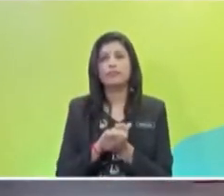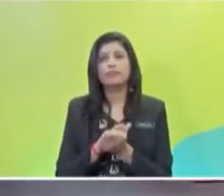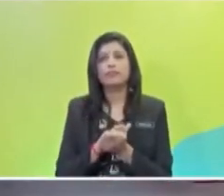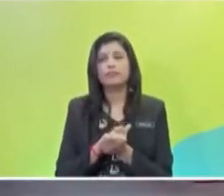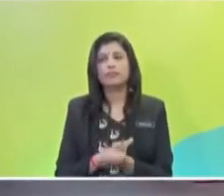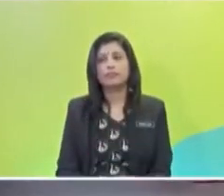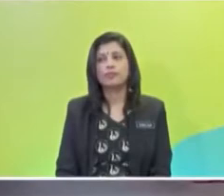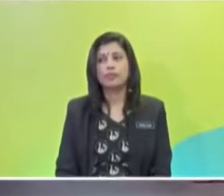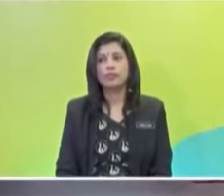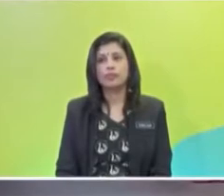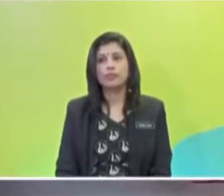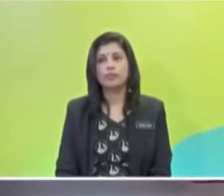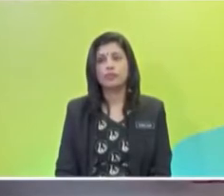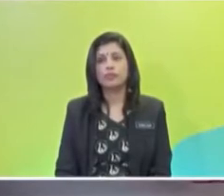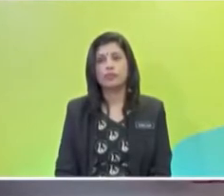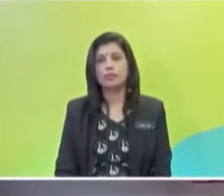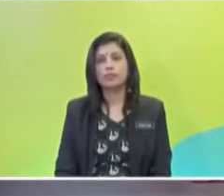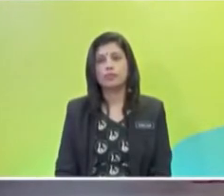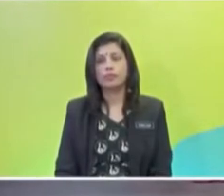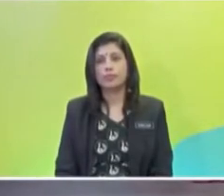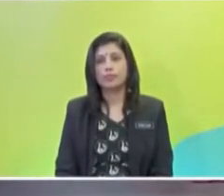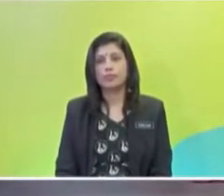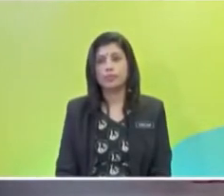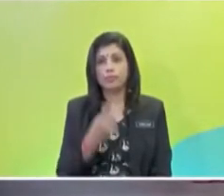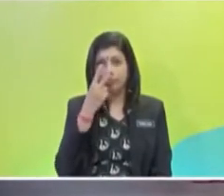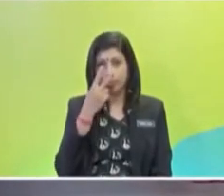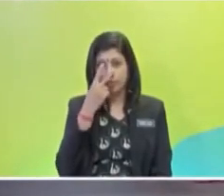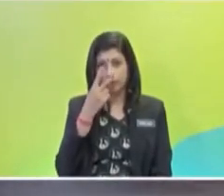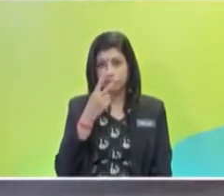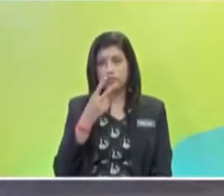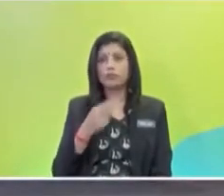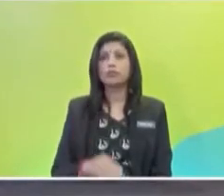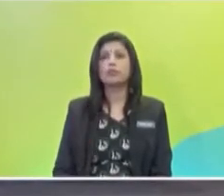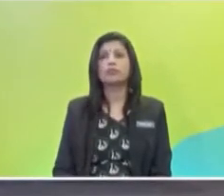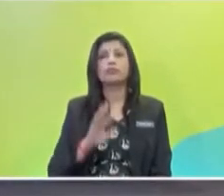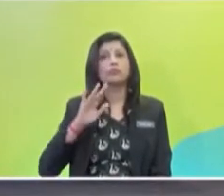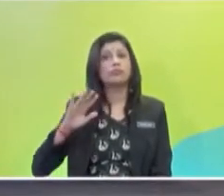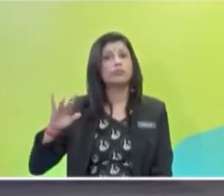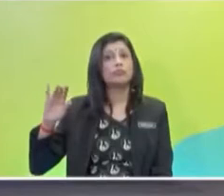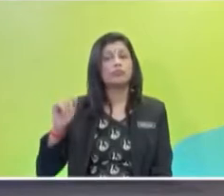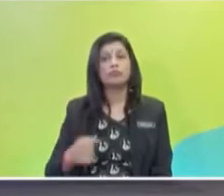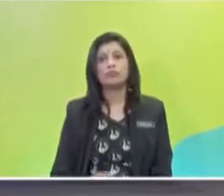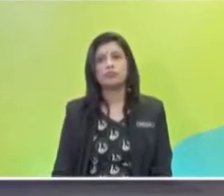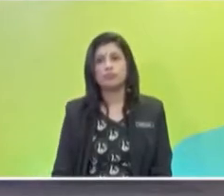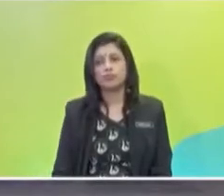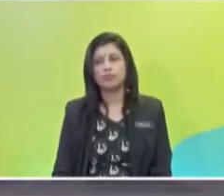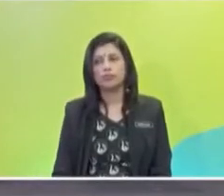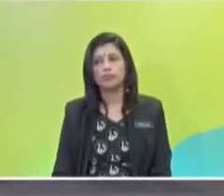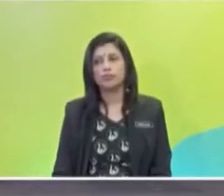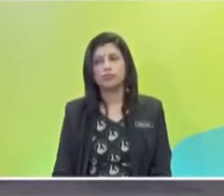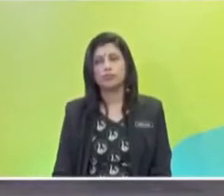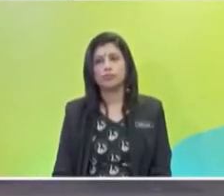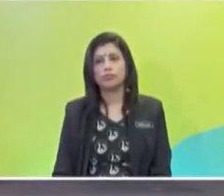rendang. Pulut dan rendang. Okey, jadi kita lihat nama resepi ataupun nama menu yang ada di